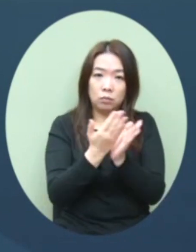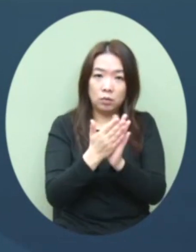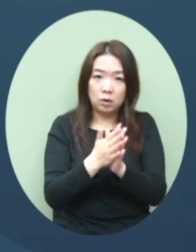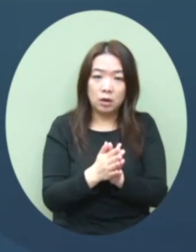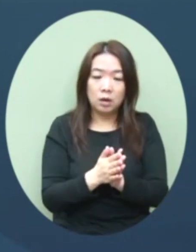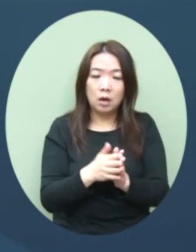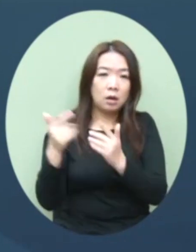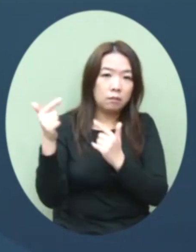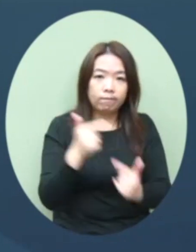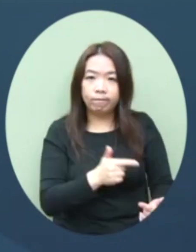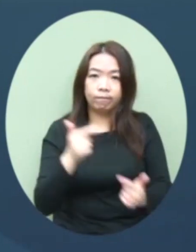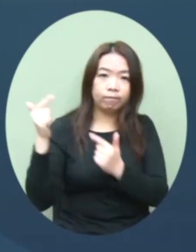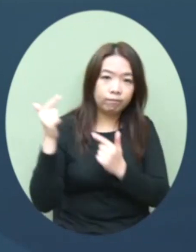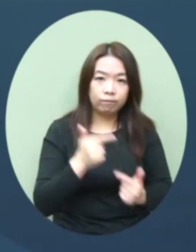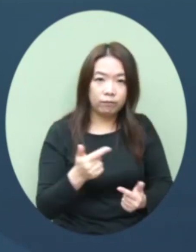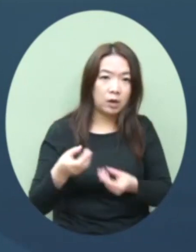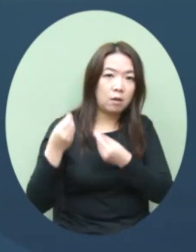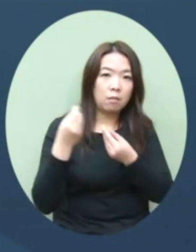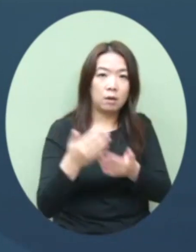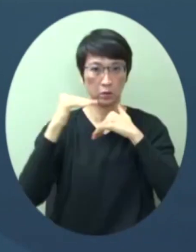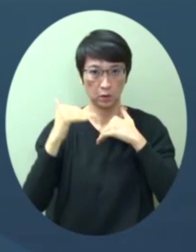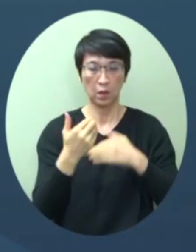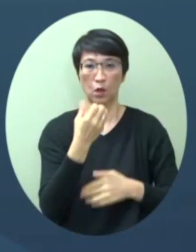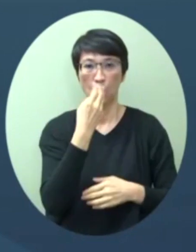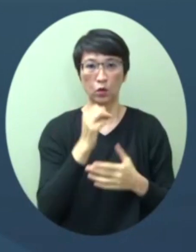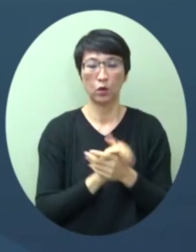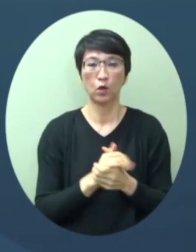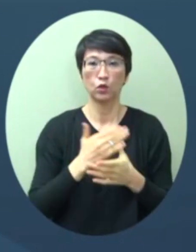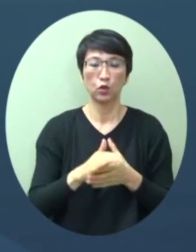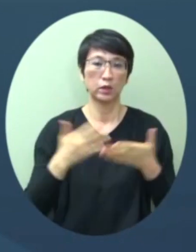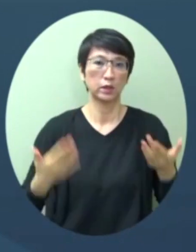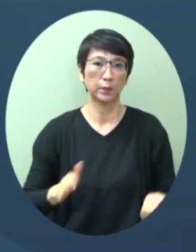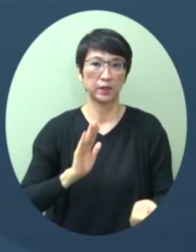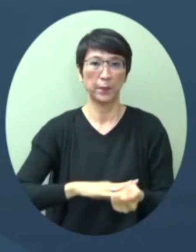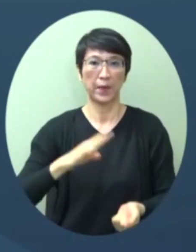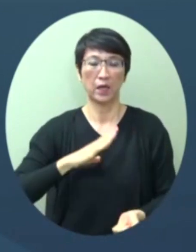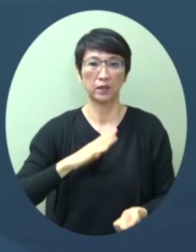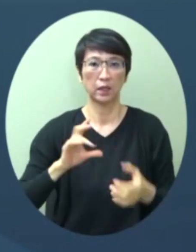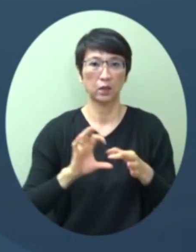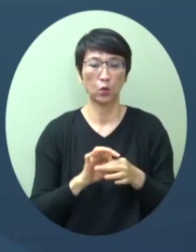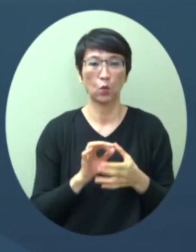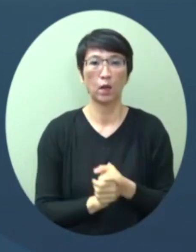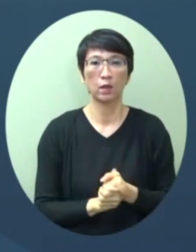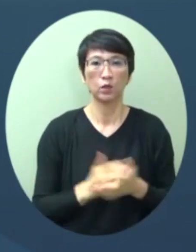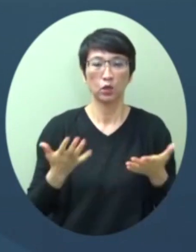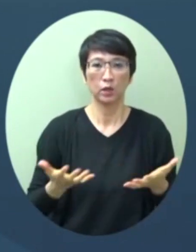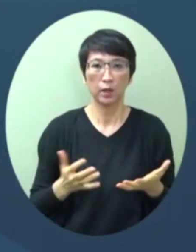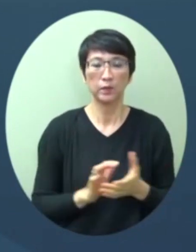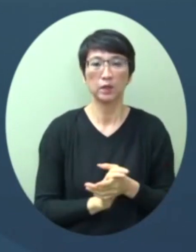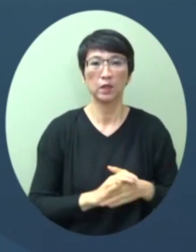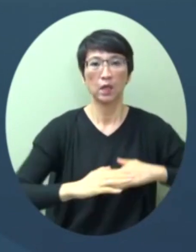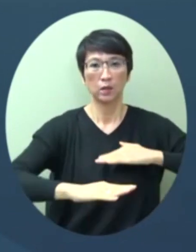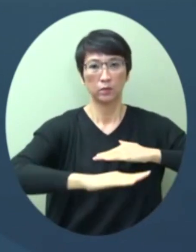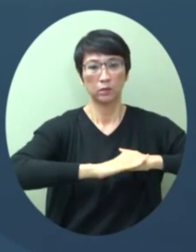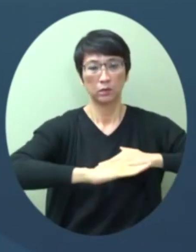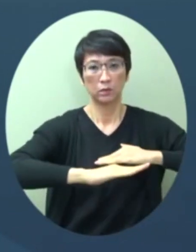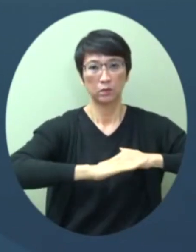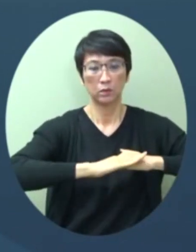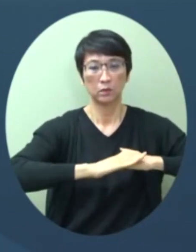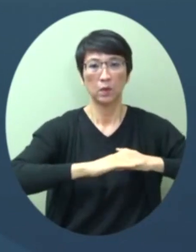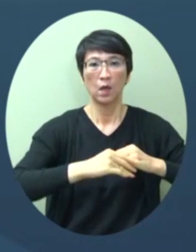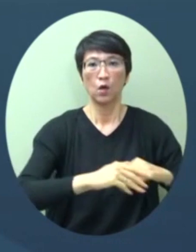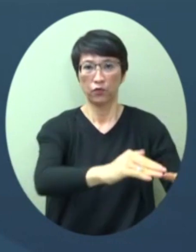源源不斷供應香港這次因為疫情的關係打亂了跨境的貨車司機